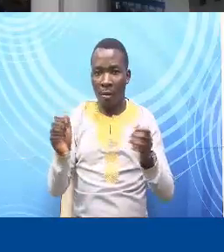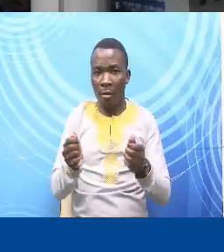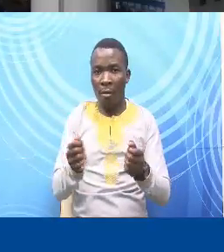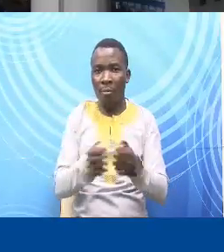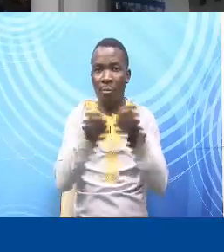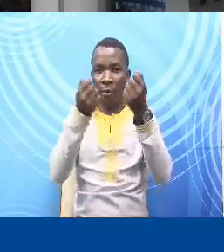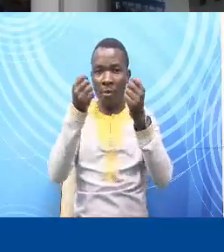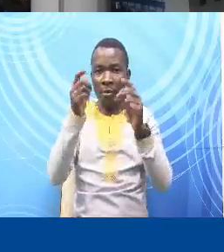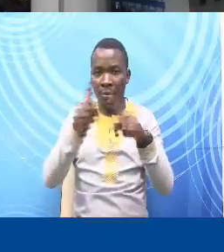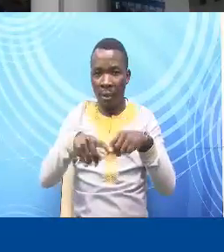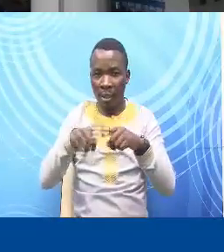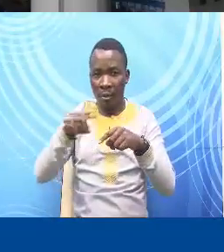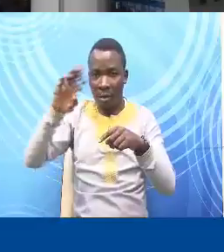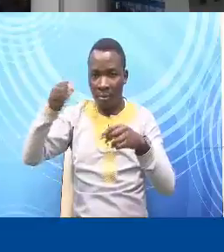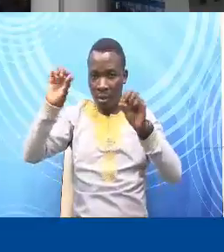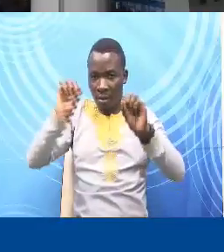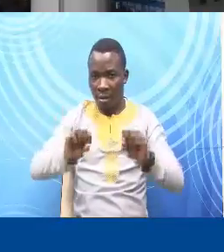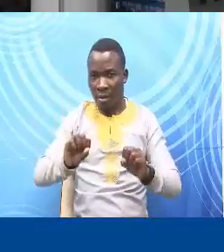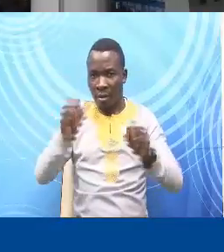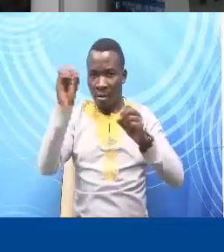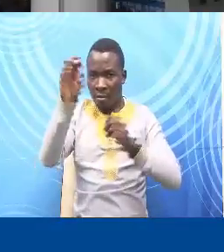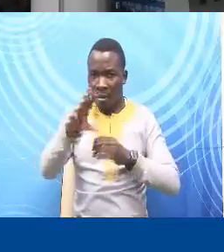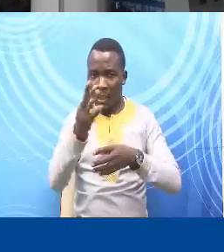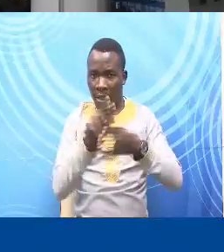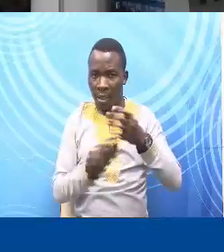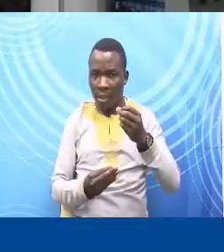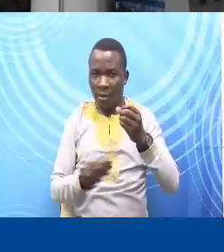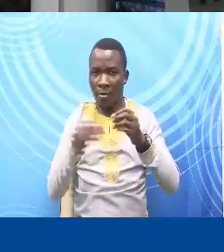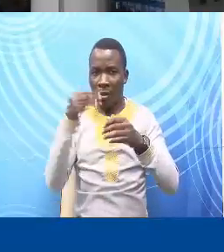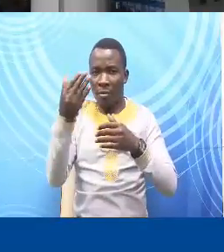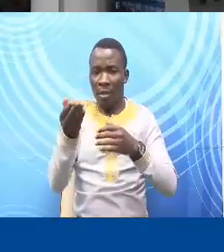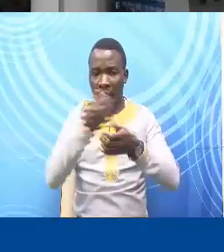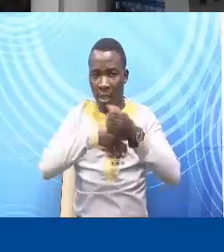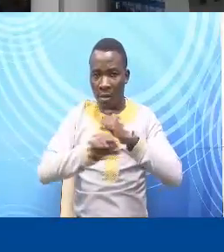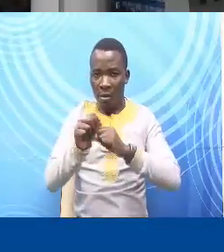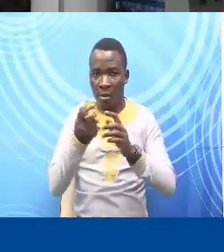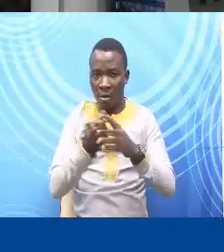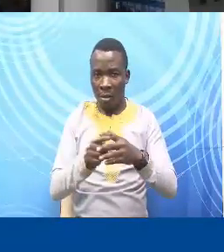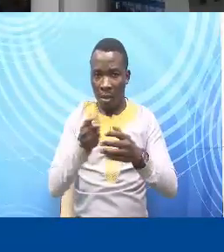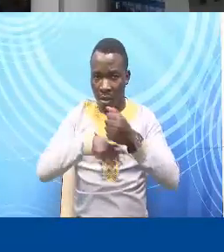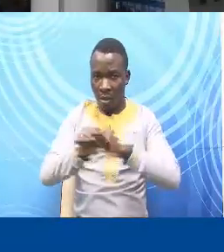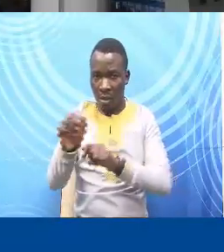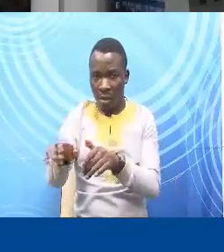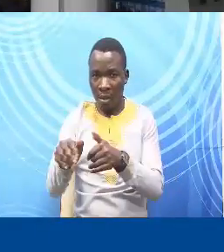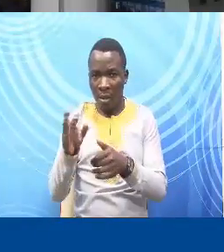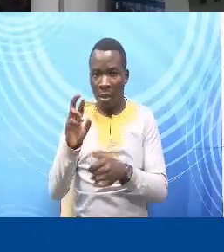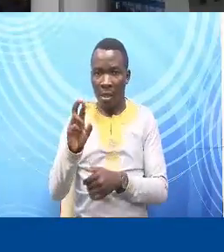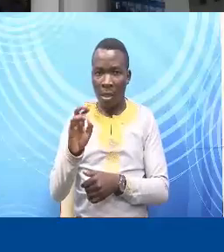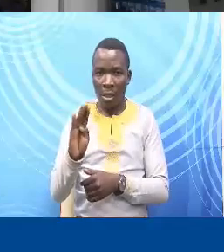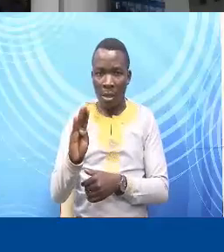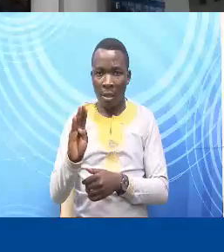n'imisozi ihanamye bibatera igihombo mu gikorwa cyo gutangiza igihembwe cy'ihinga B, bikaba yabasabye kwitabira ibikorwa byo gushinganisha